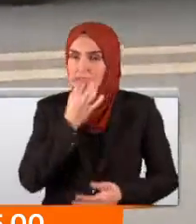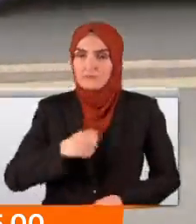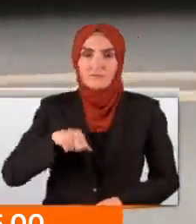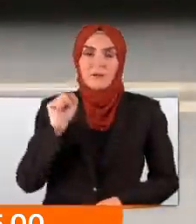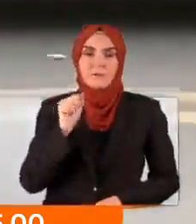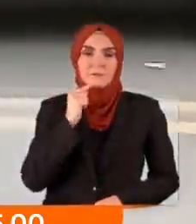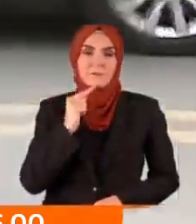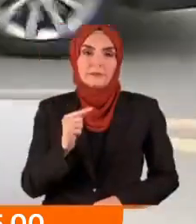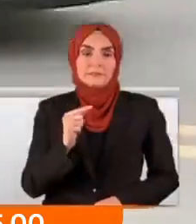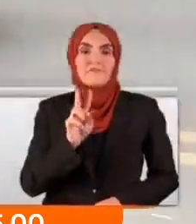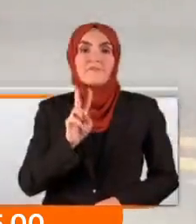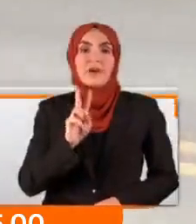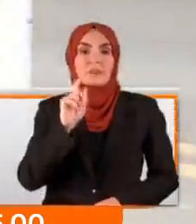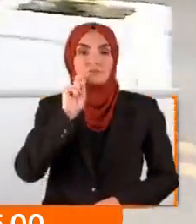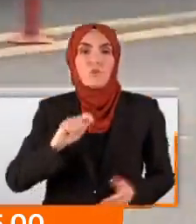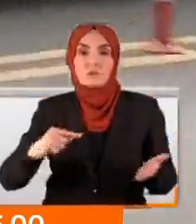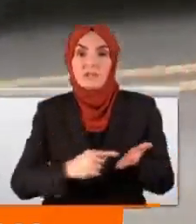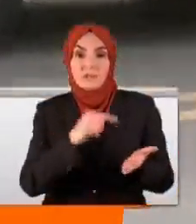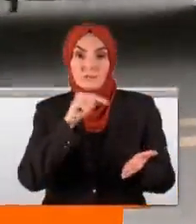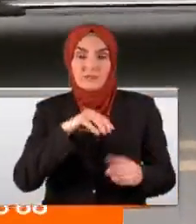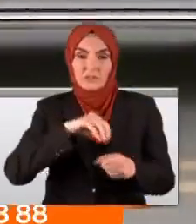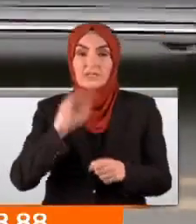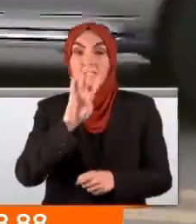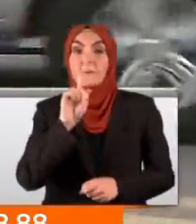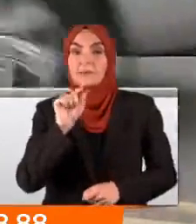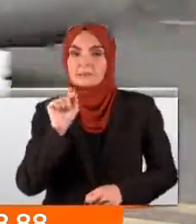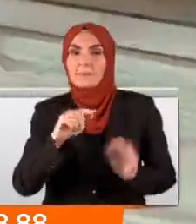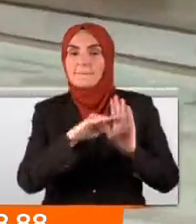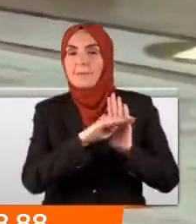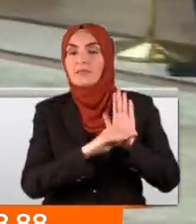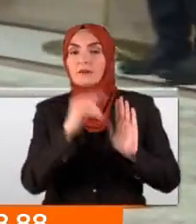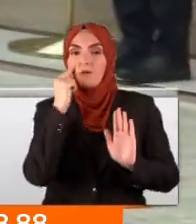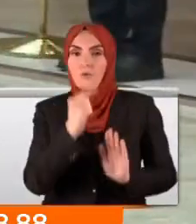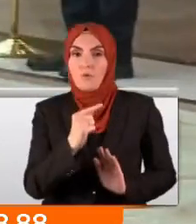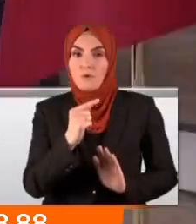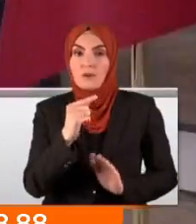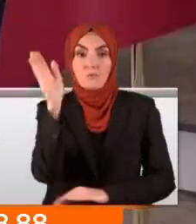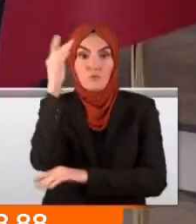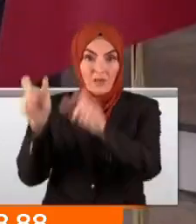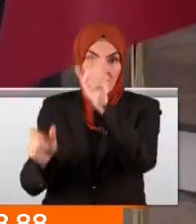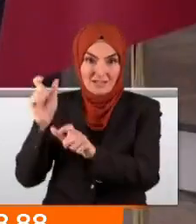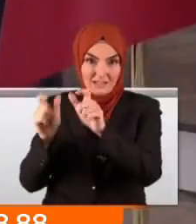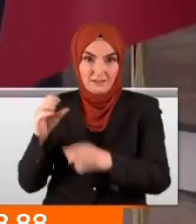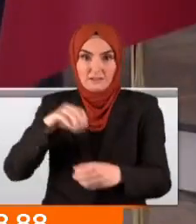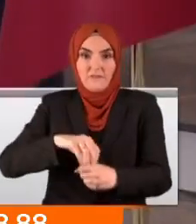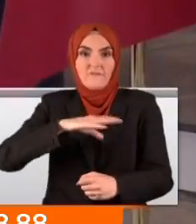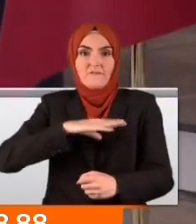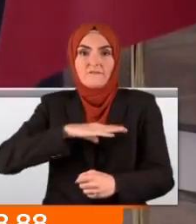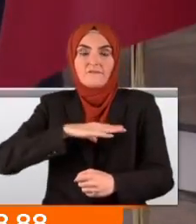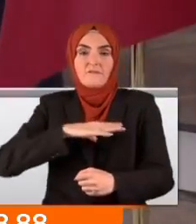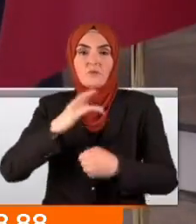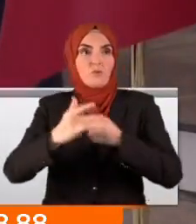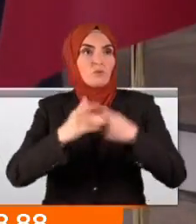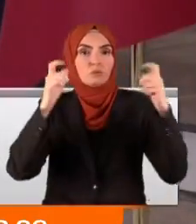Viyana Sözleşmesi'nin 41. maddesine göre büyükelçiler bulundukları ülkenin yasalarına uymak zorunda. İç işlerine karışamayacakları